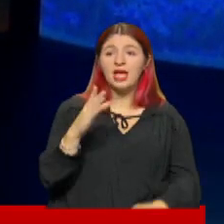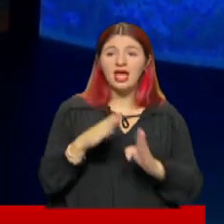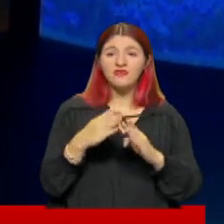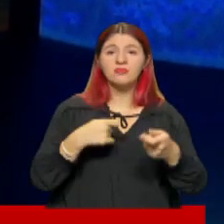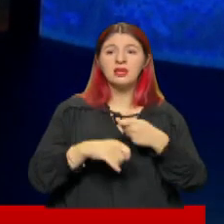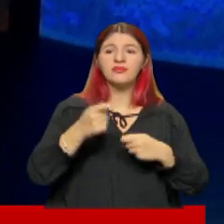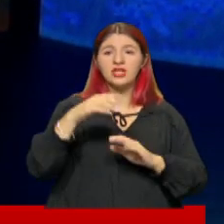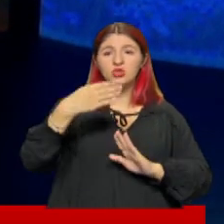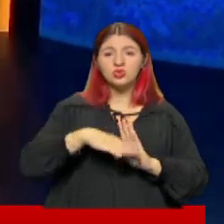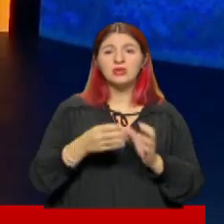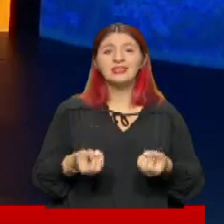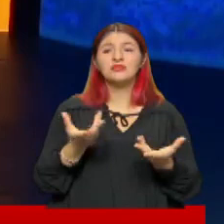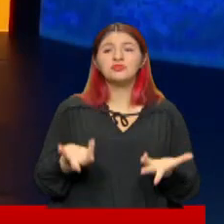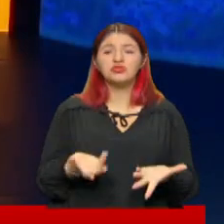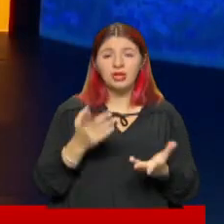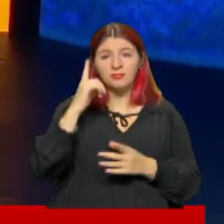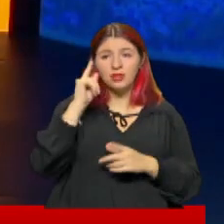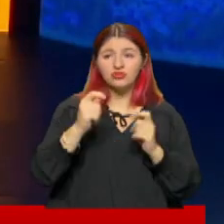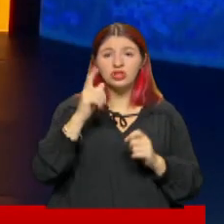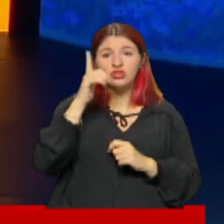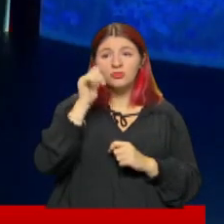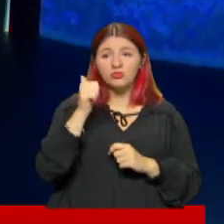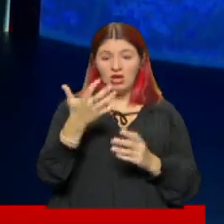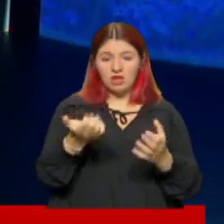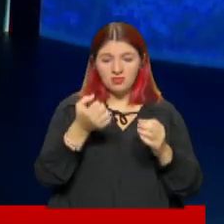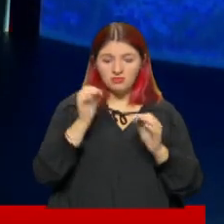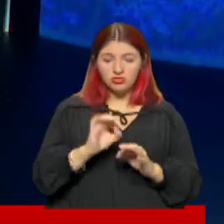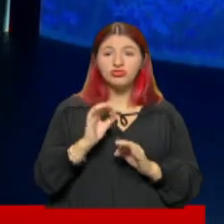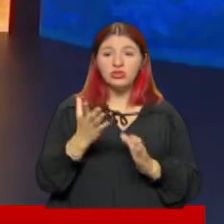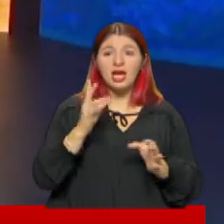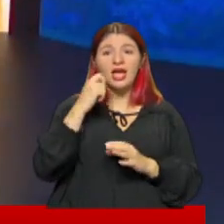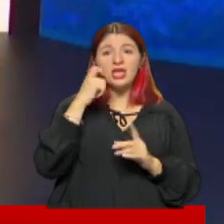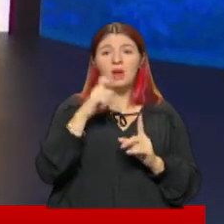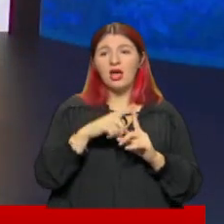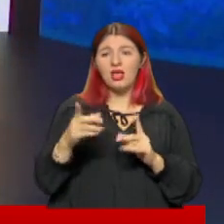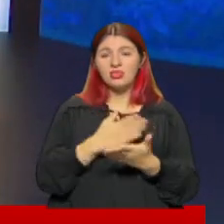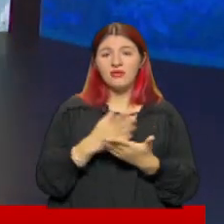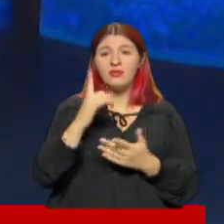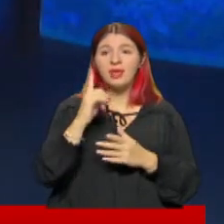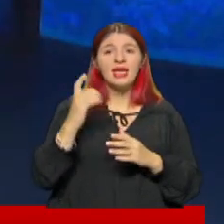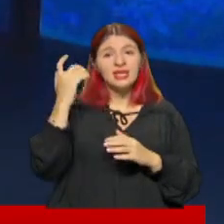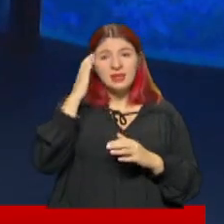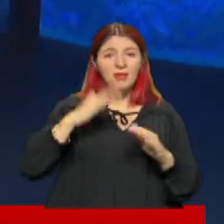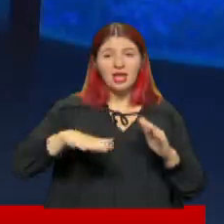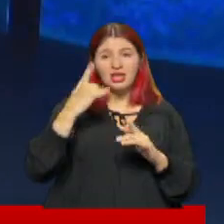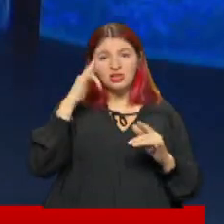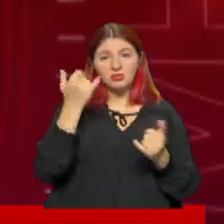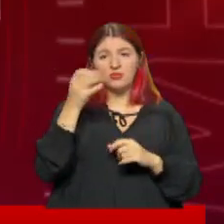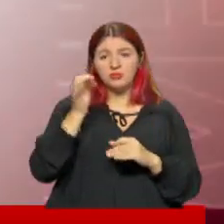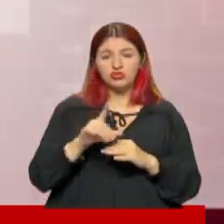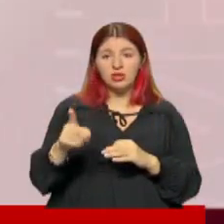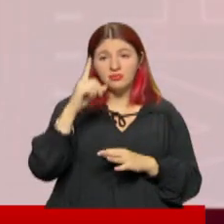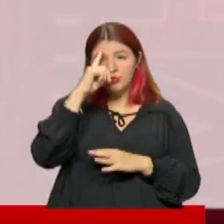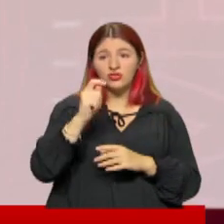konut piyasadaki fiyatların düşmesine yetmeyecek başvurular çarşamba günü alınmaya başlayacak Ekim ayına dek sürecek ilk temel s yılbaşında